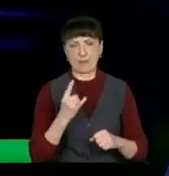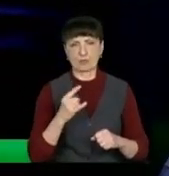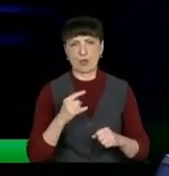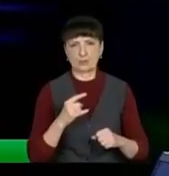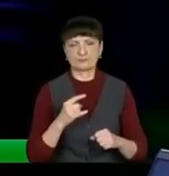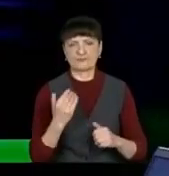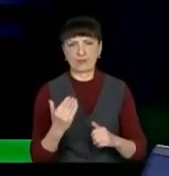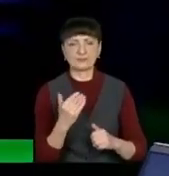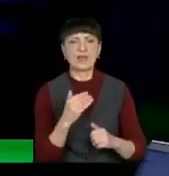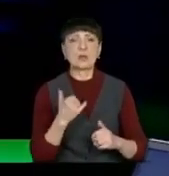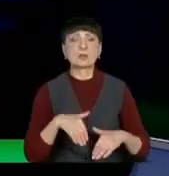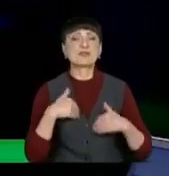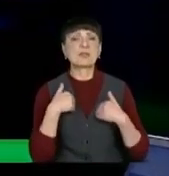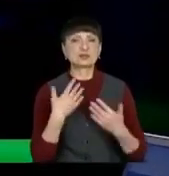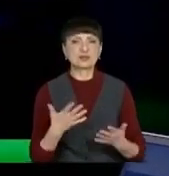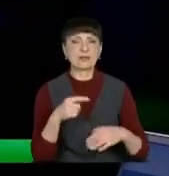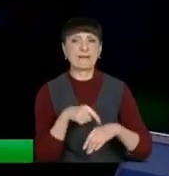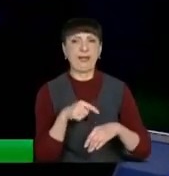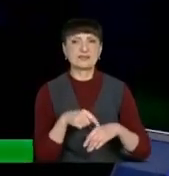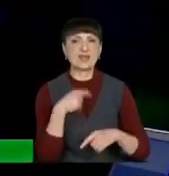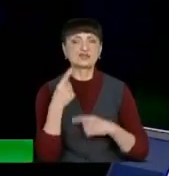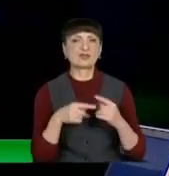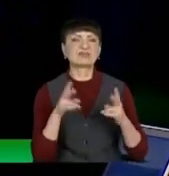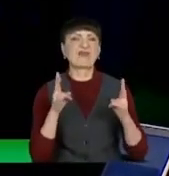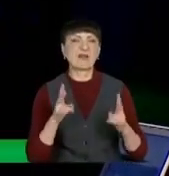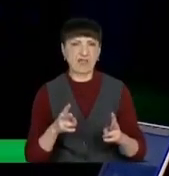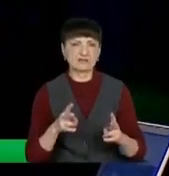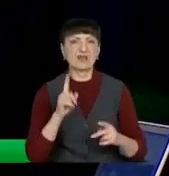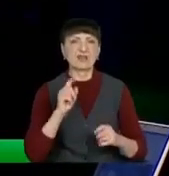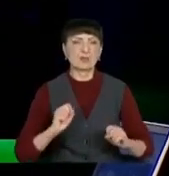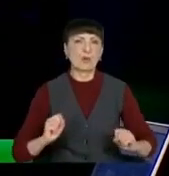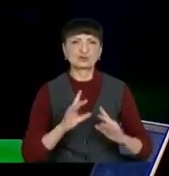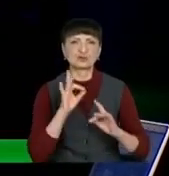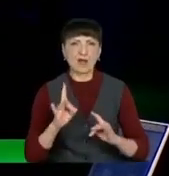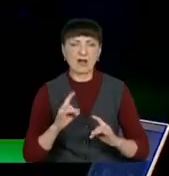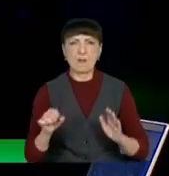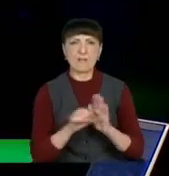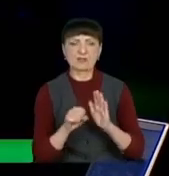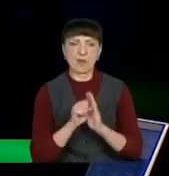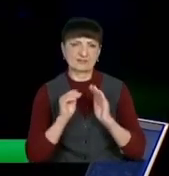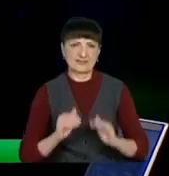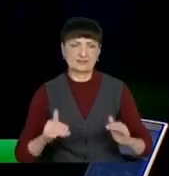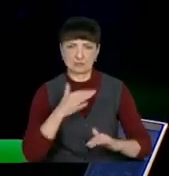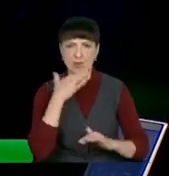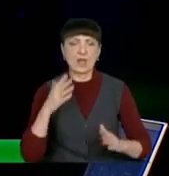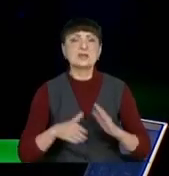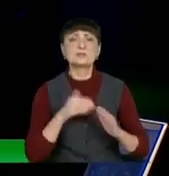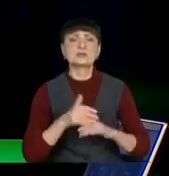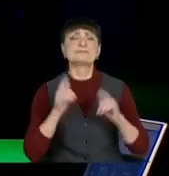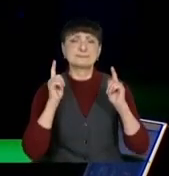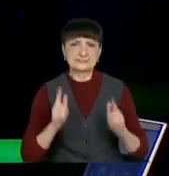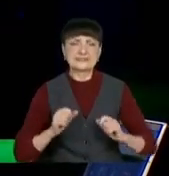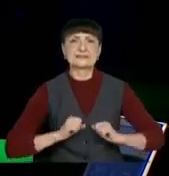Закиева. Предложение стало реакцией на череду трагедий, в том числе пожаров, где погибают дети. Депутаты поддерживают